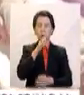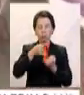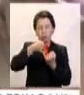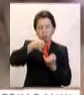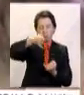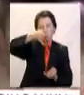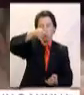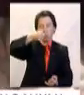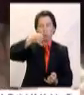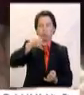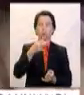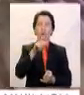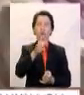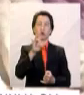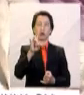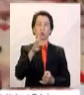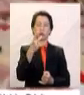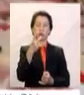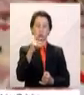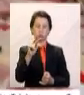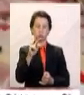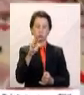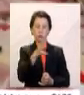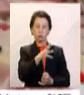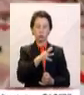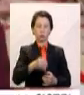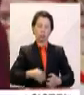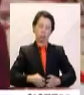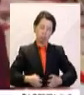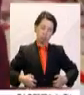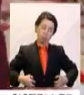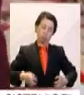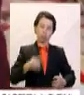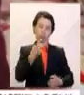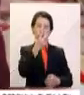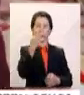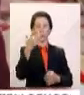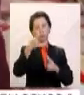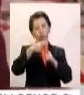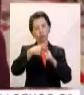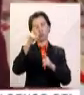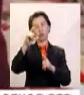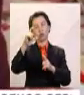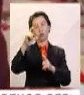berat badan sehingga 28 kg dan berlapar selama beberapa bulan.